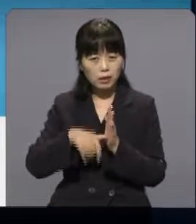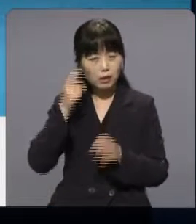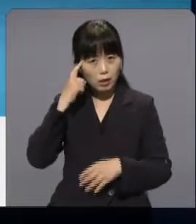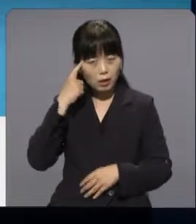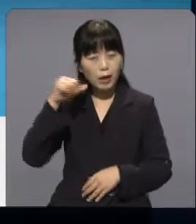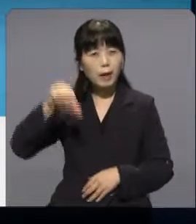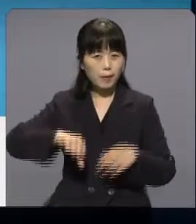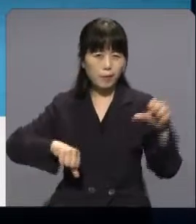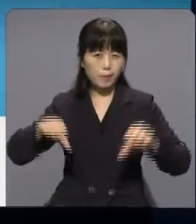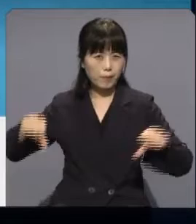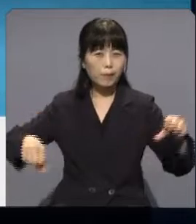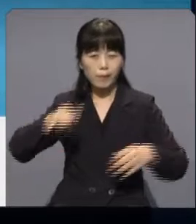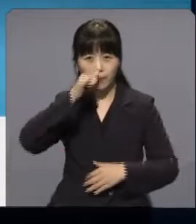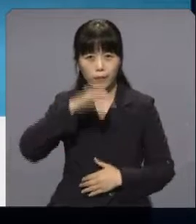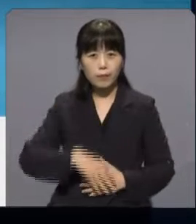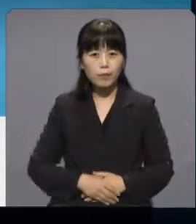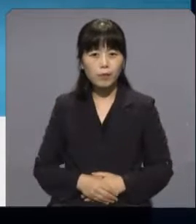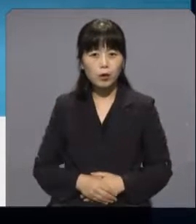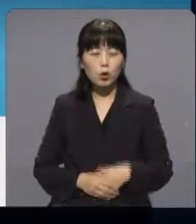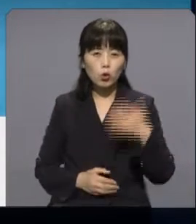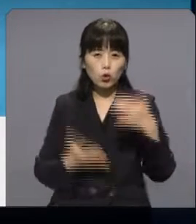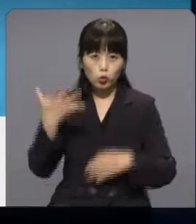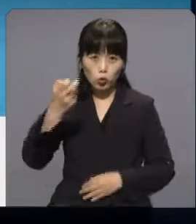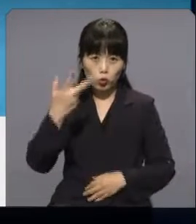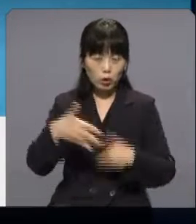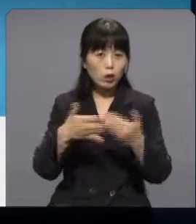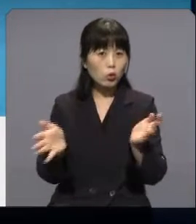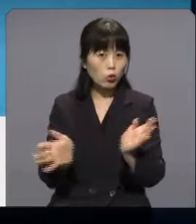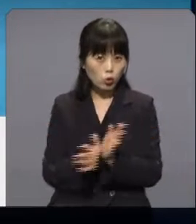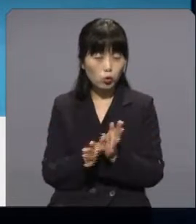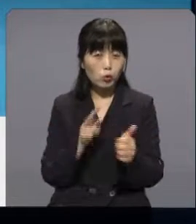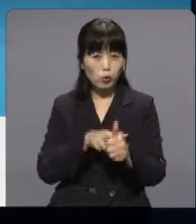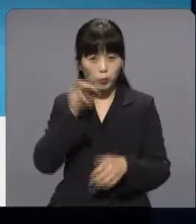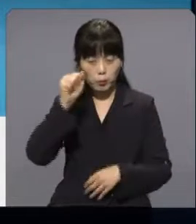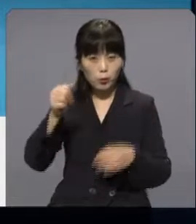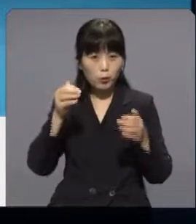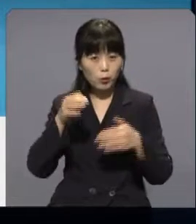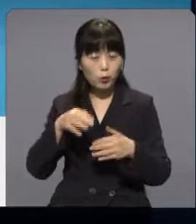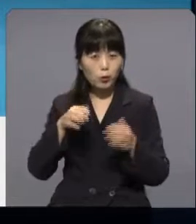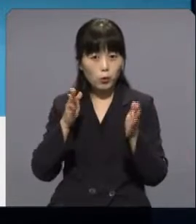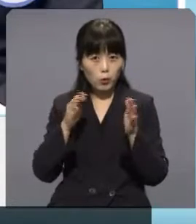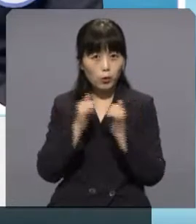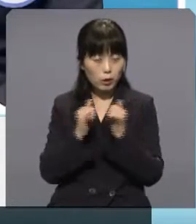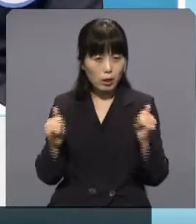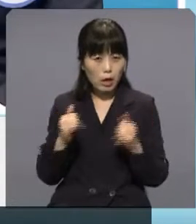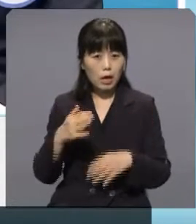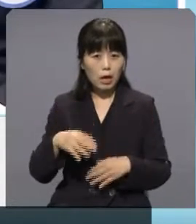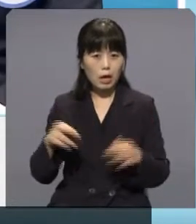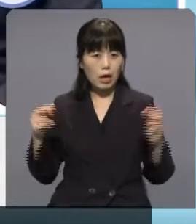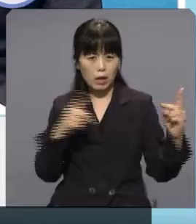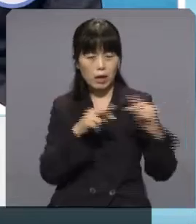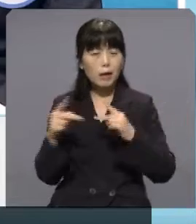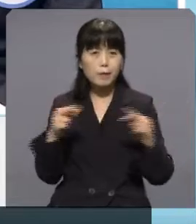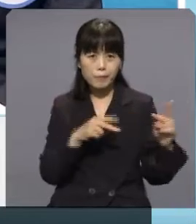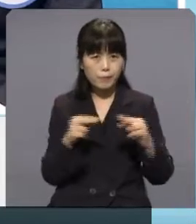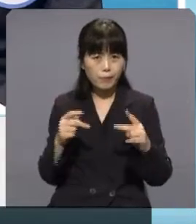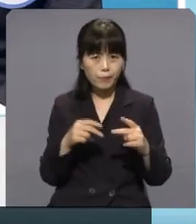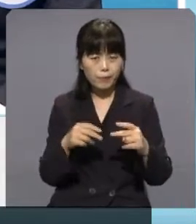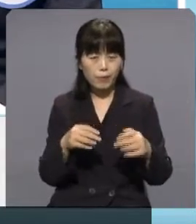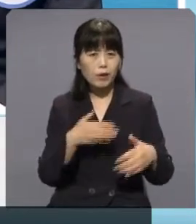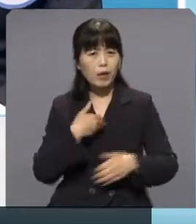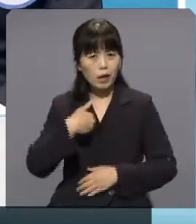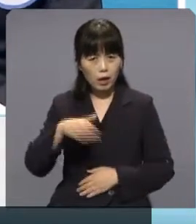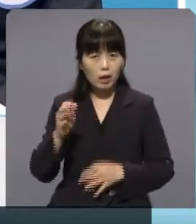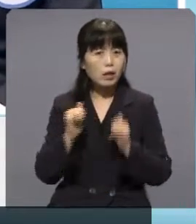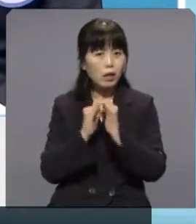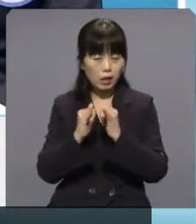합니다. 그러니까 특히 이제 97그룹 그 후보자들이 저는 이렇게 네거티브 전으로 이렇게 끌고